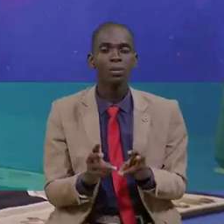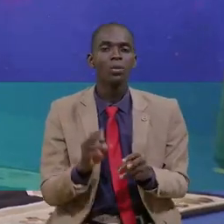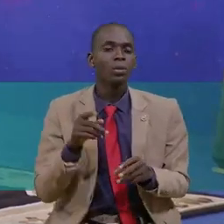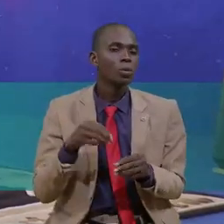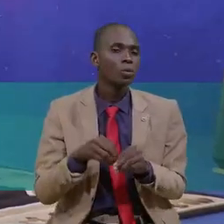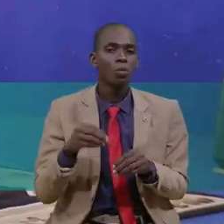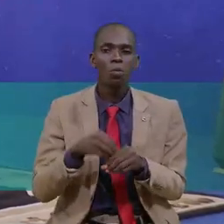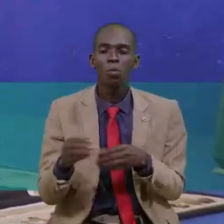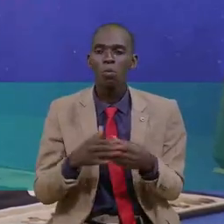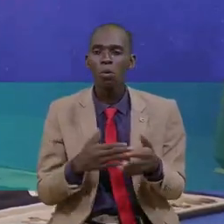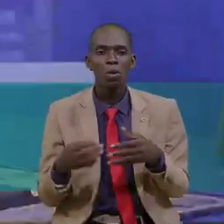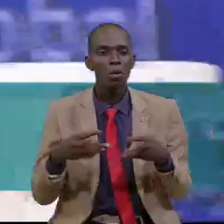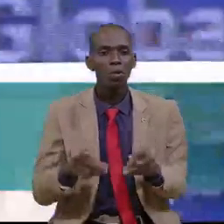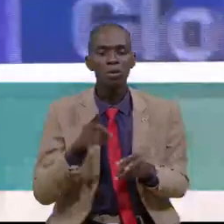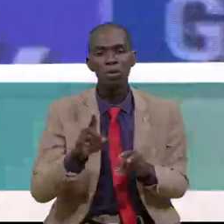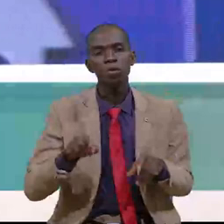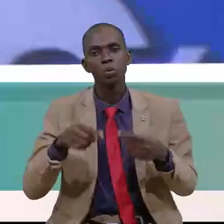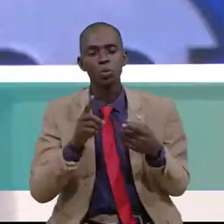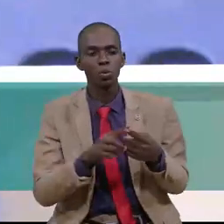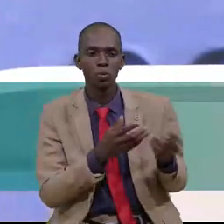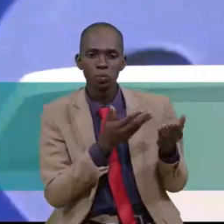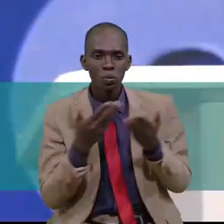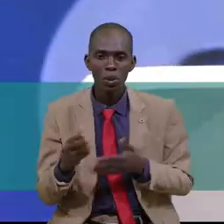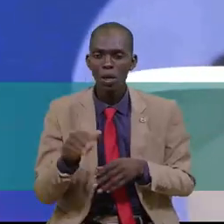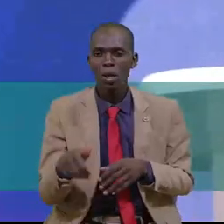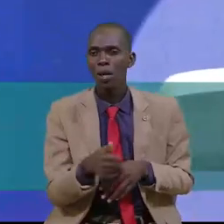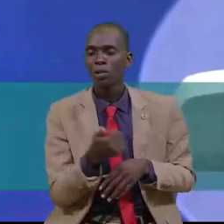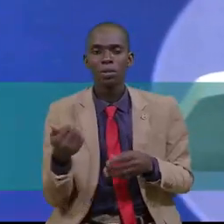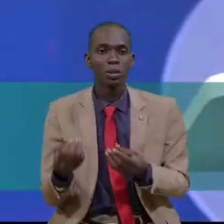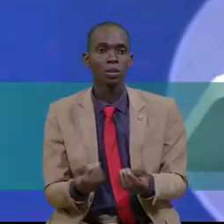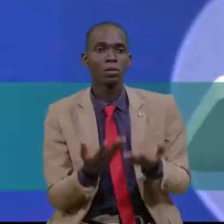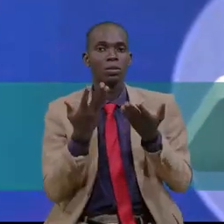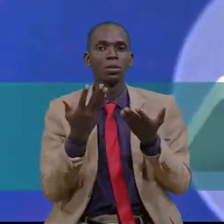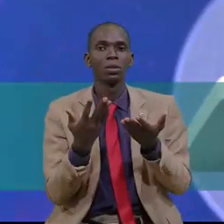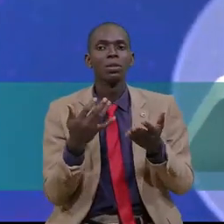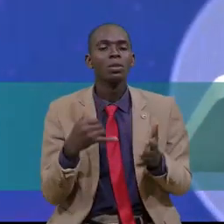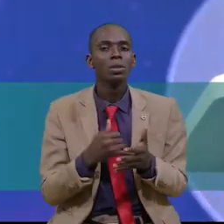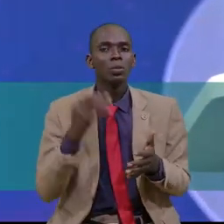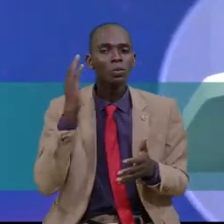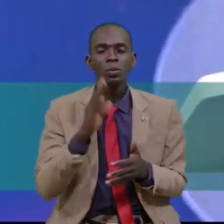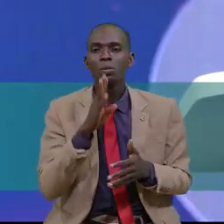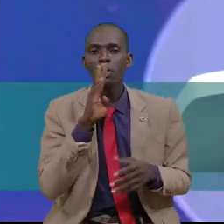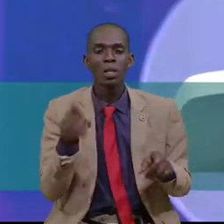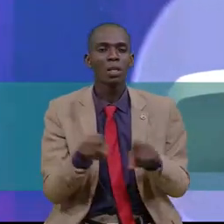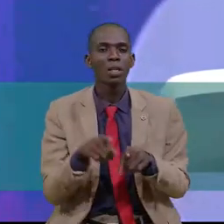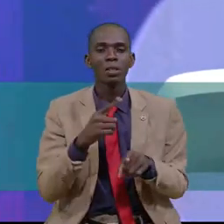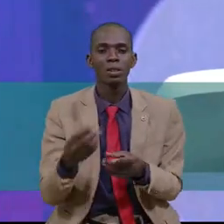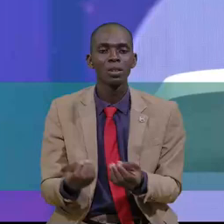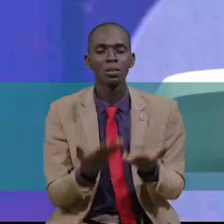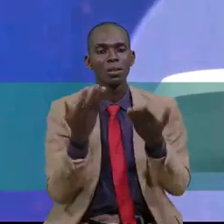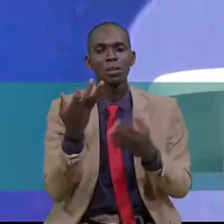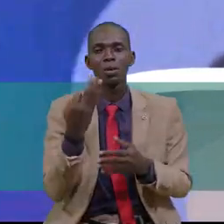moyen, quel que soit le moyen, tu vas amener autre sacrifice, tu seras comme le sacrifice de